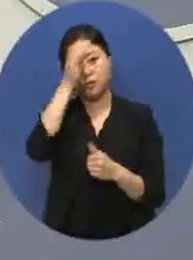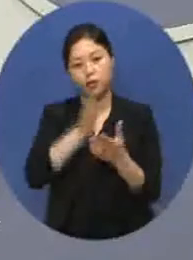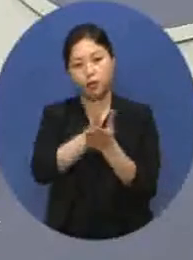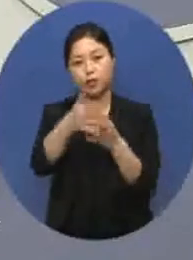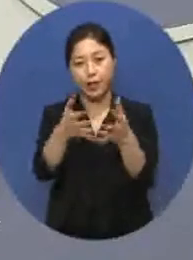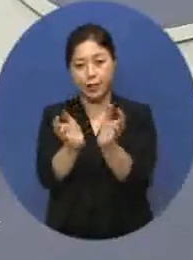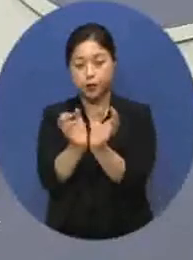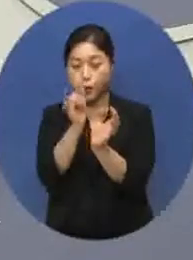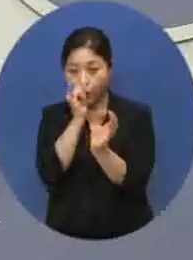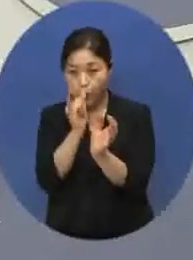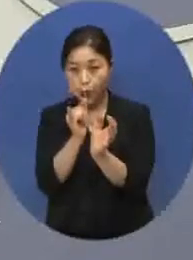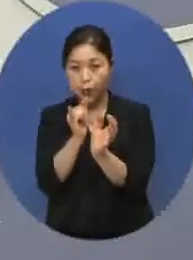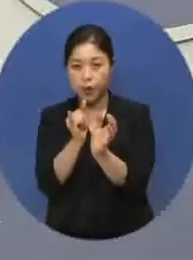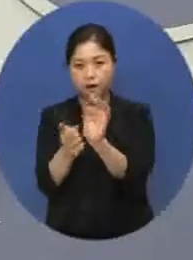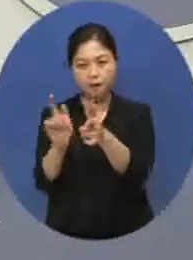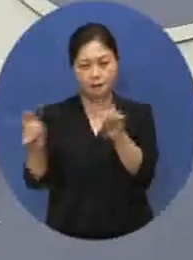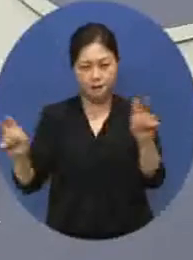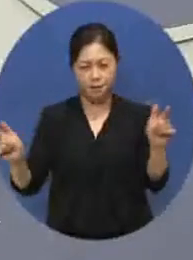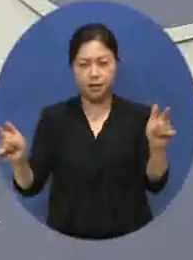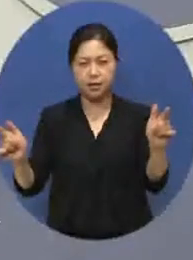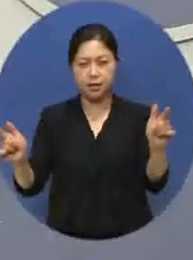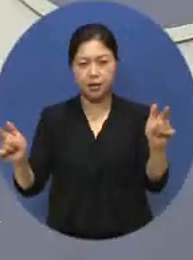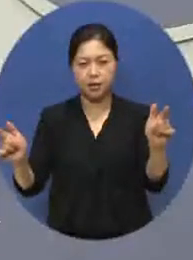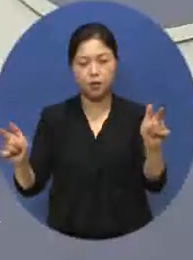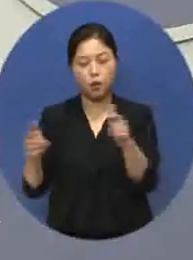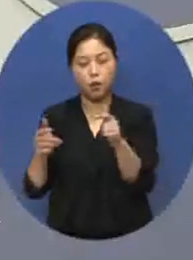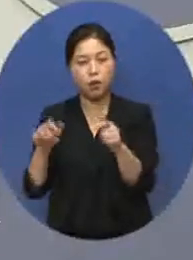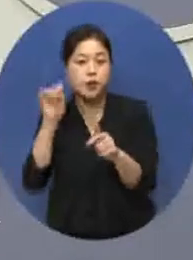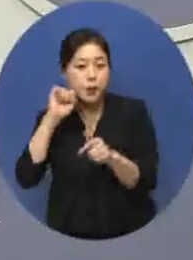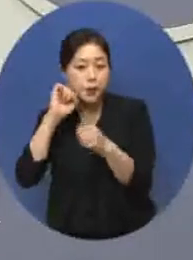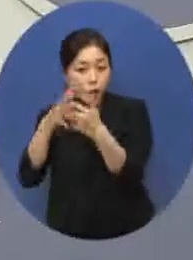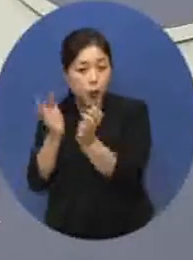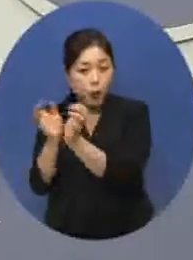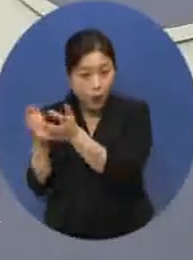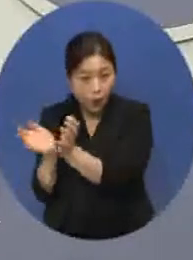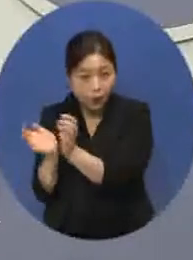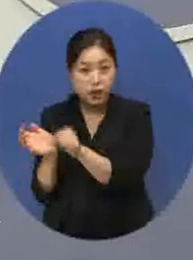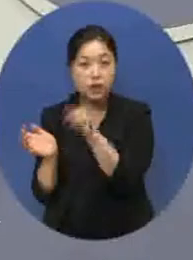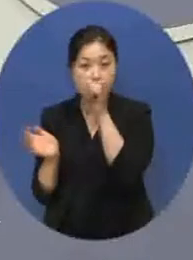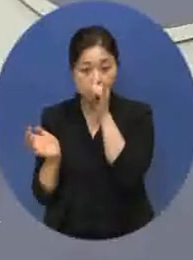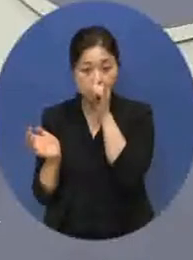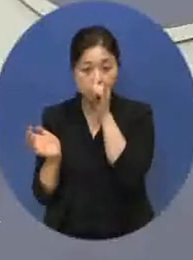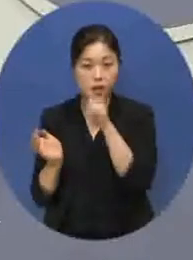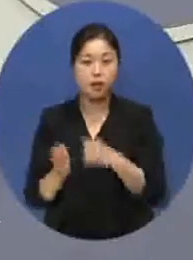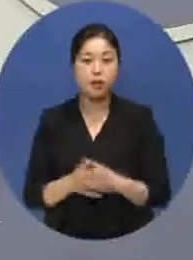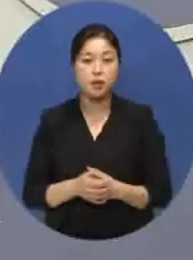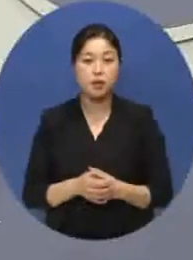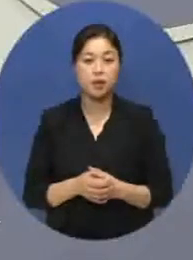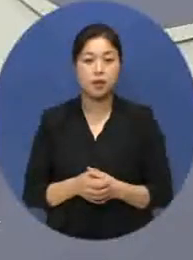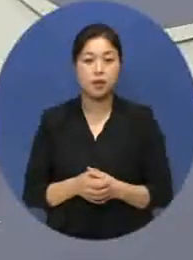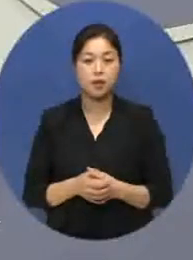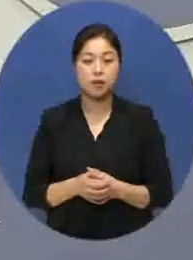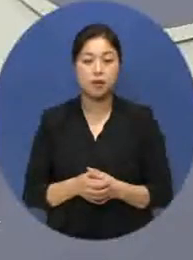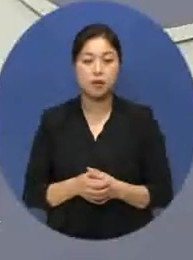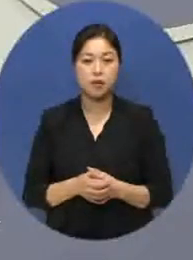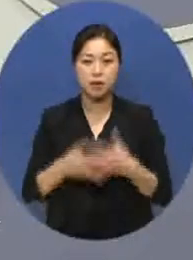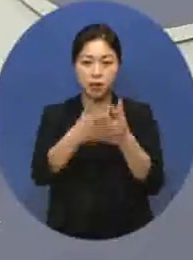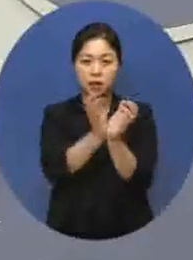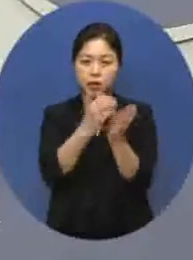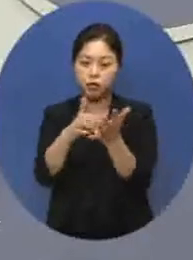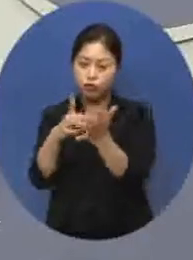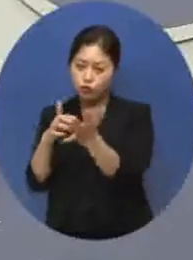단체도 있고 뭐 이래 가지고 또 이렇게 동호인처럼 하는 뭐 그런 단체도 있고 그런데 그 단체